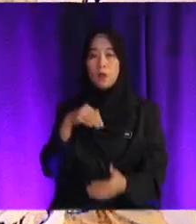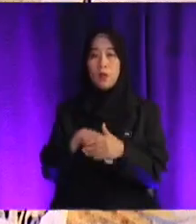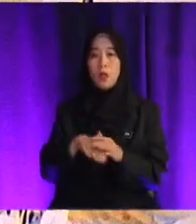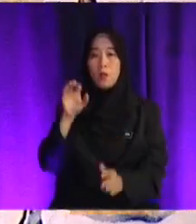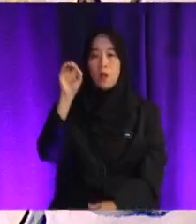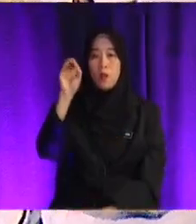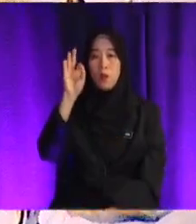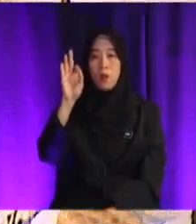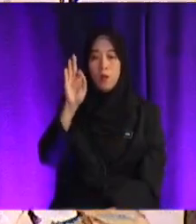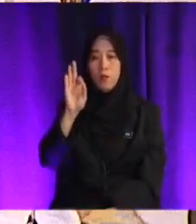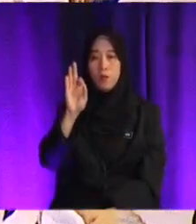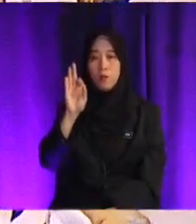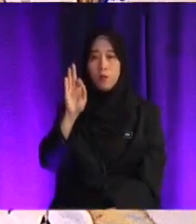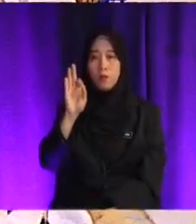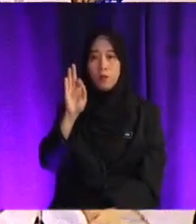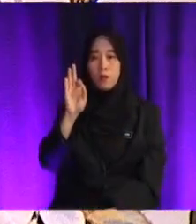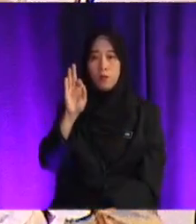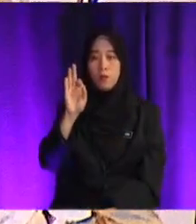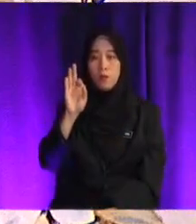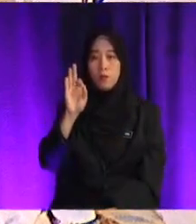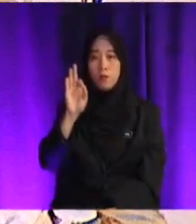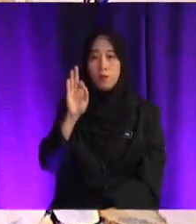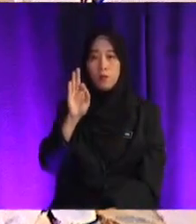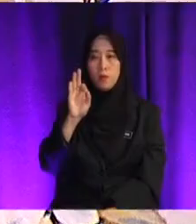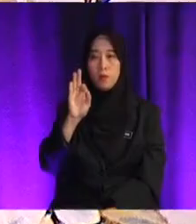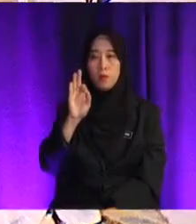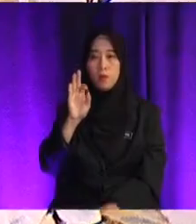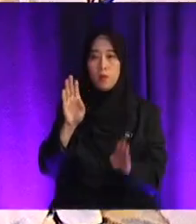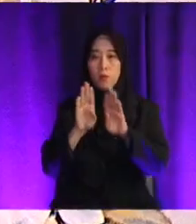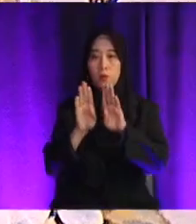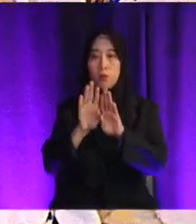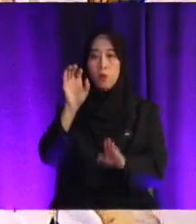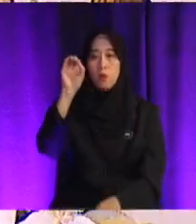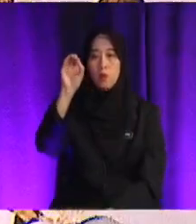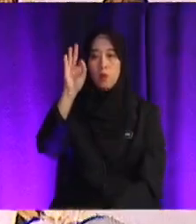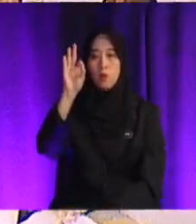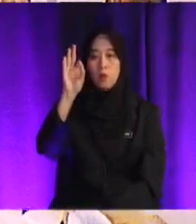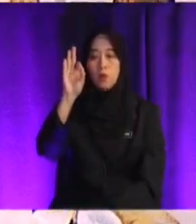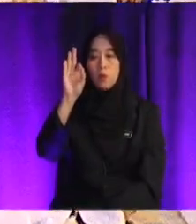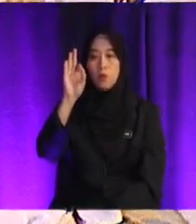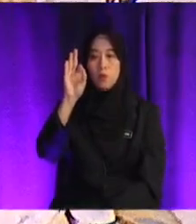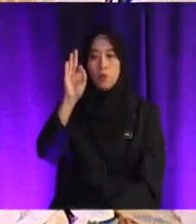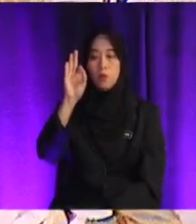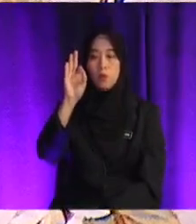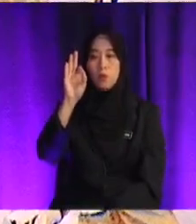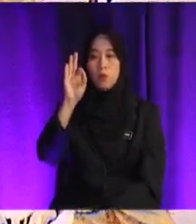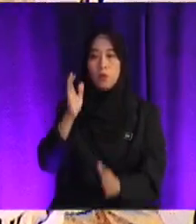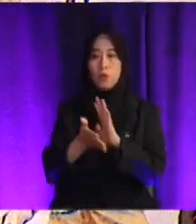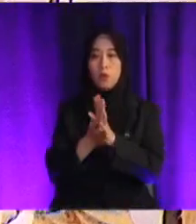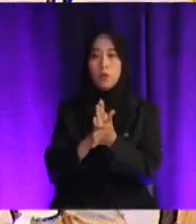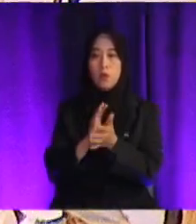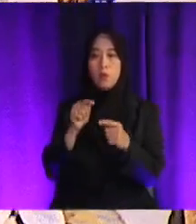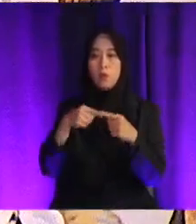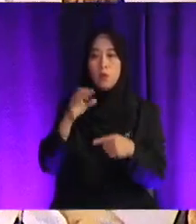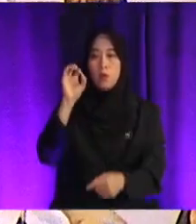off. Nampak tak? Pandailah saya. Macam tu. Okey. Keadaan off. Baik. Okey. Jadi dekat sini bila keadaan off, kita